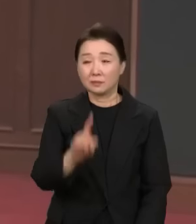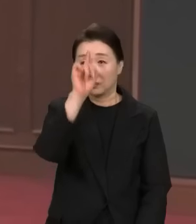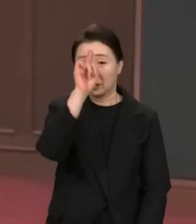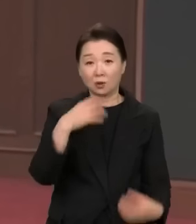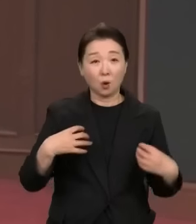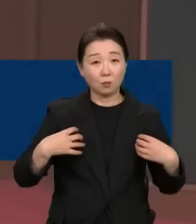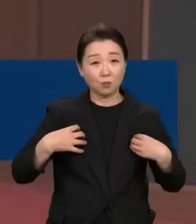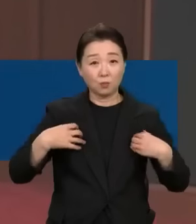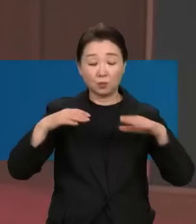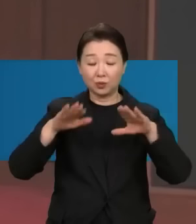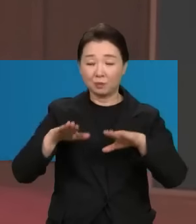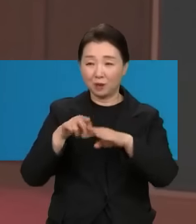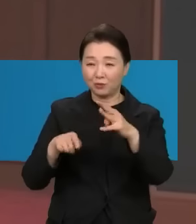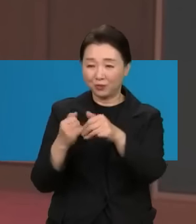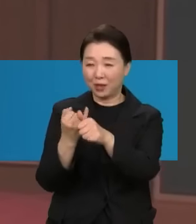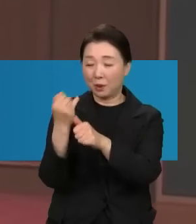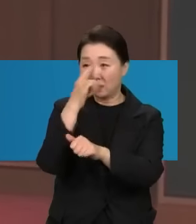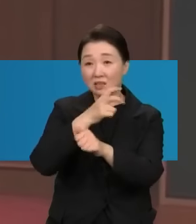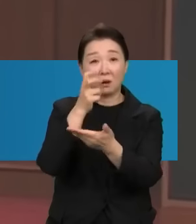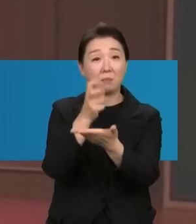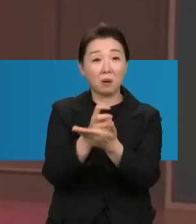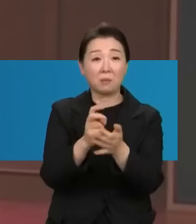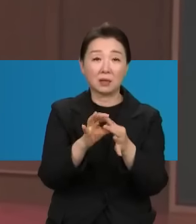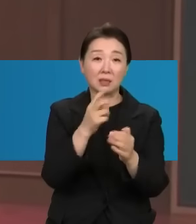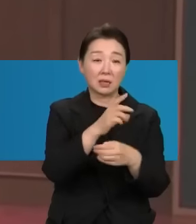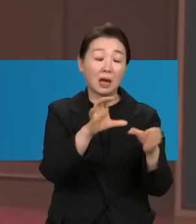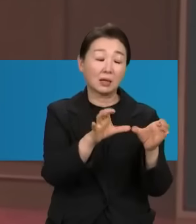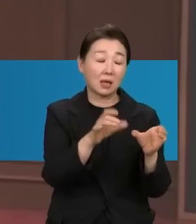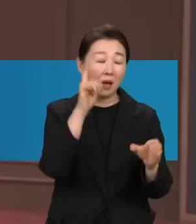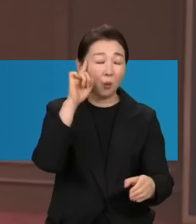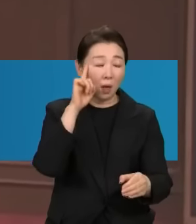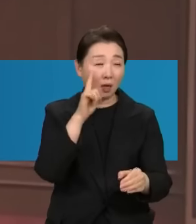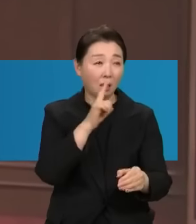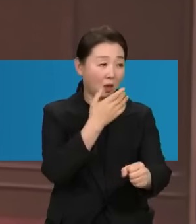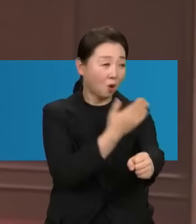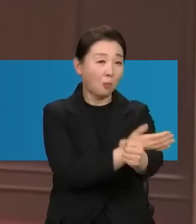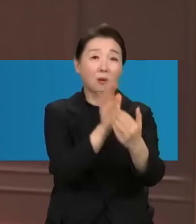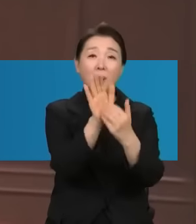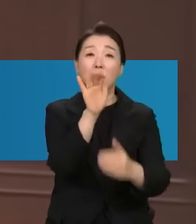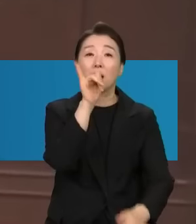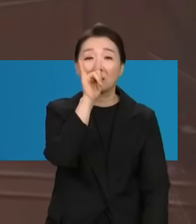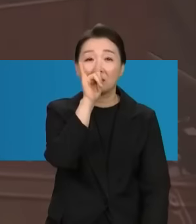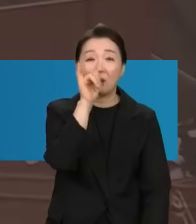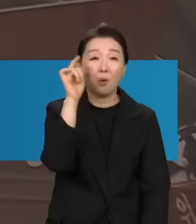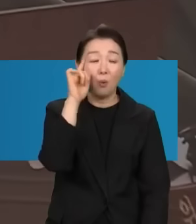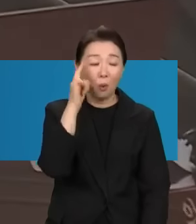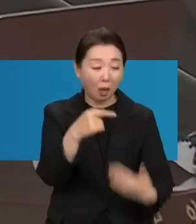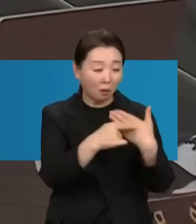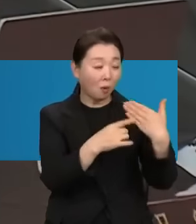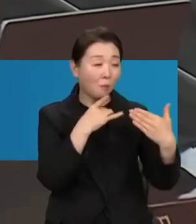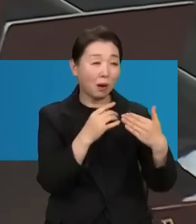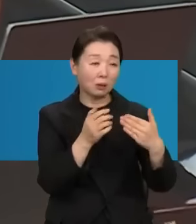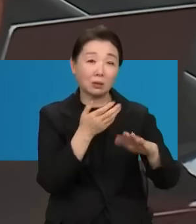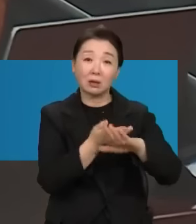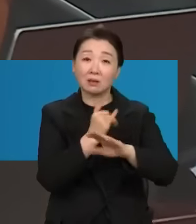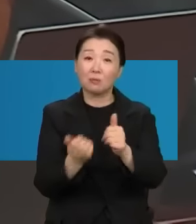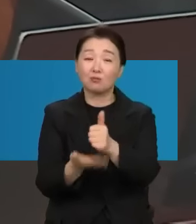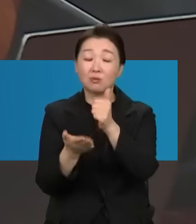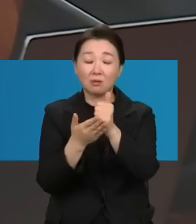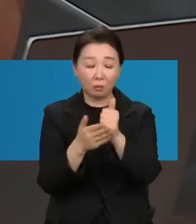정부는 이번 김 여사 특검법에 대해선 야당에게 무제한 비토권이 있다며 무늬만 제3자 추천이라고 문제